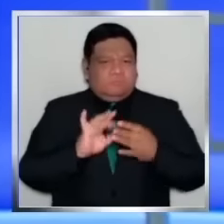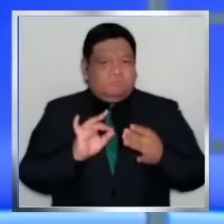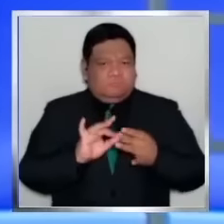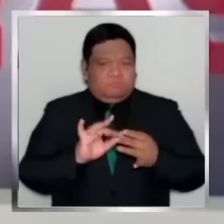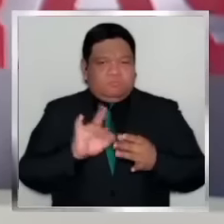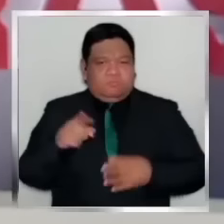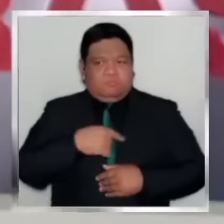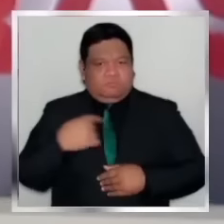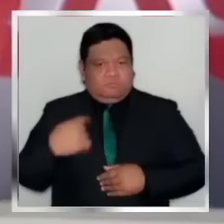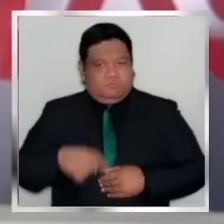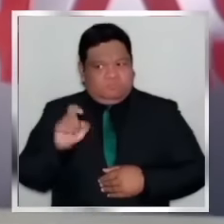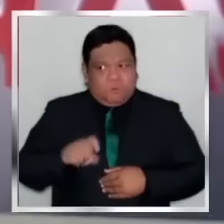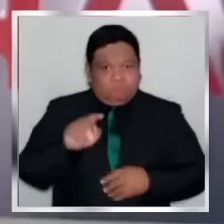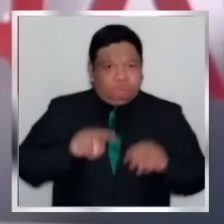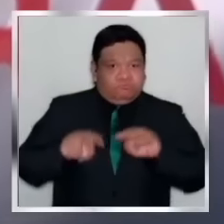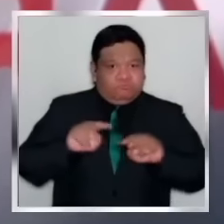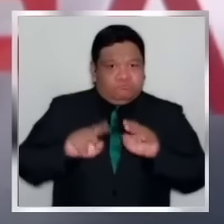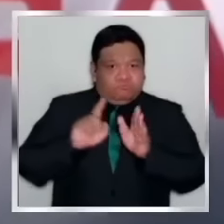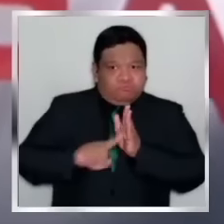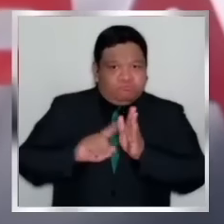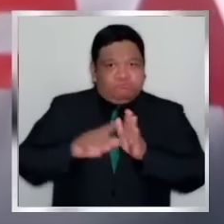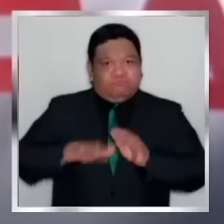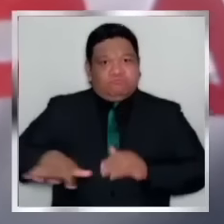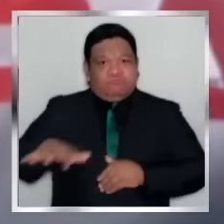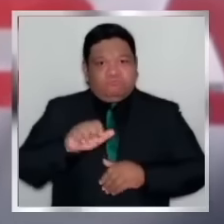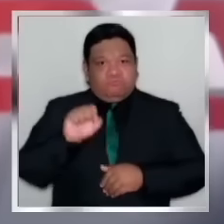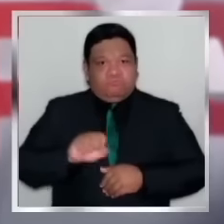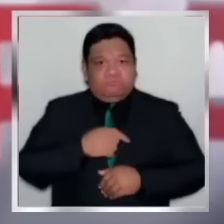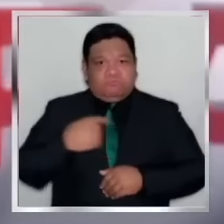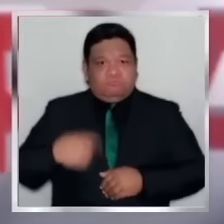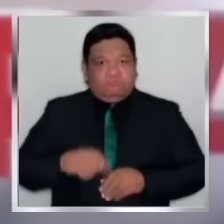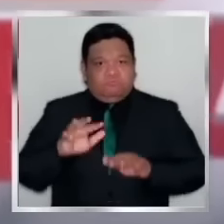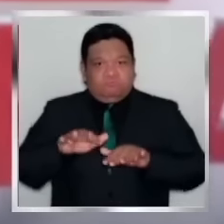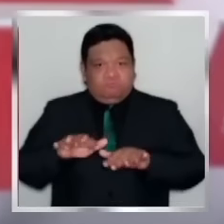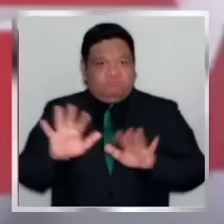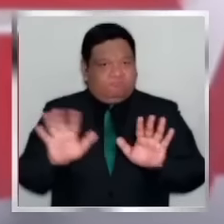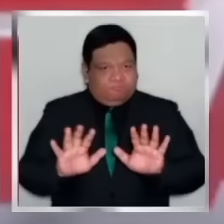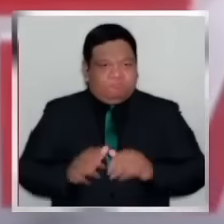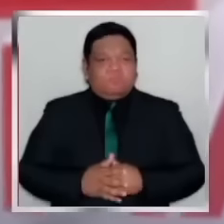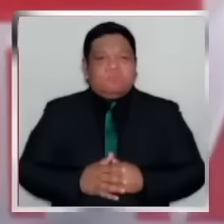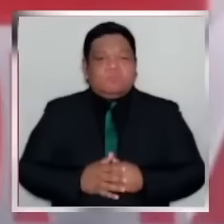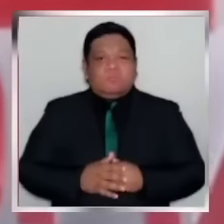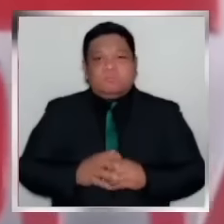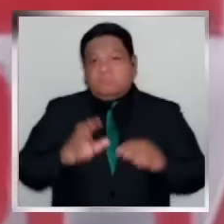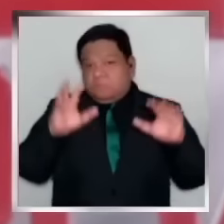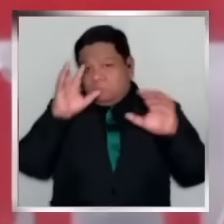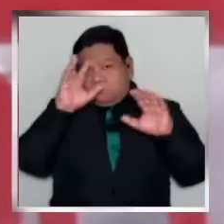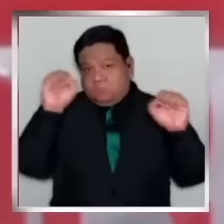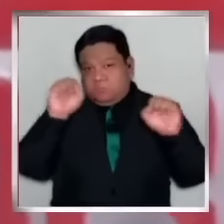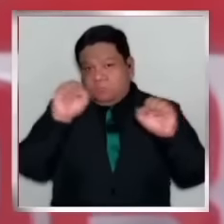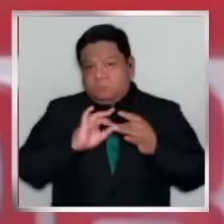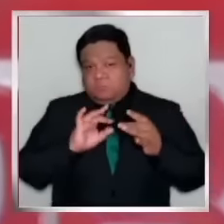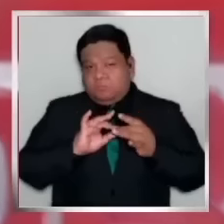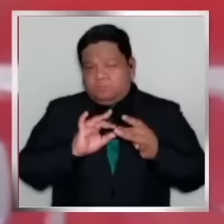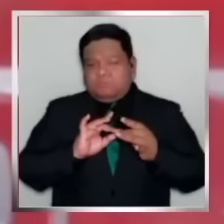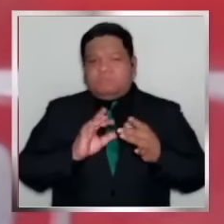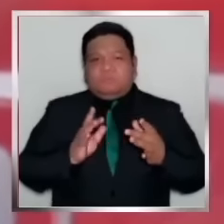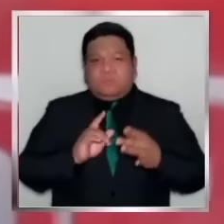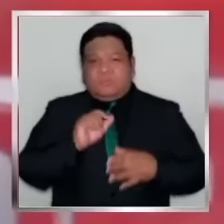Sea. Sabi ng Pangulo, hindi niya ramdam na pinahahagingan tayo. Amerika raw ang pinatatamaan ng